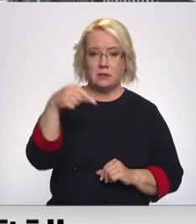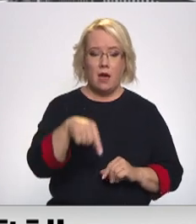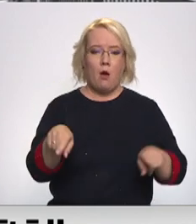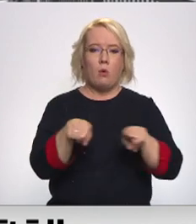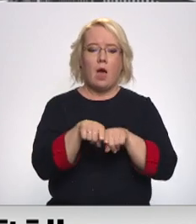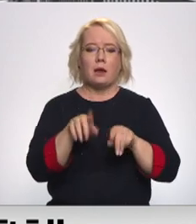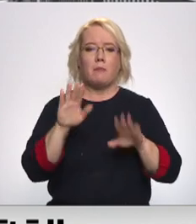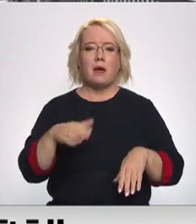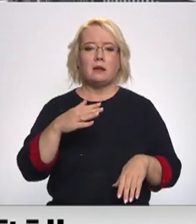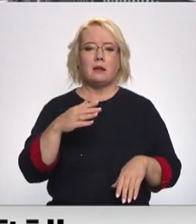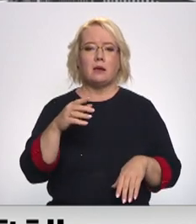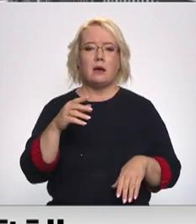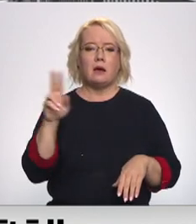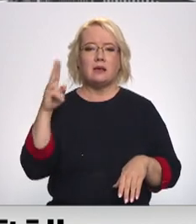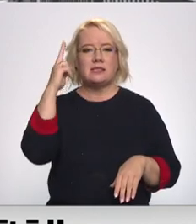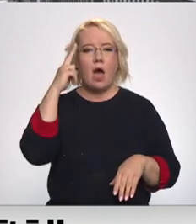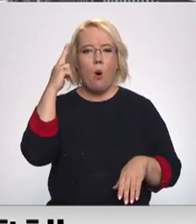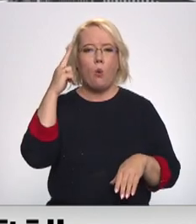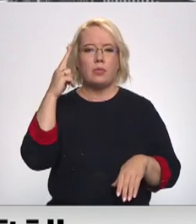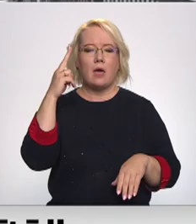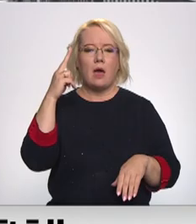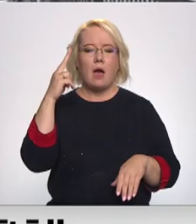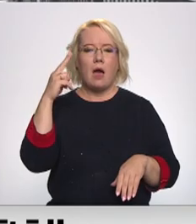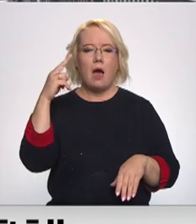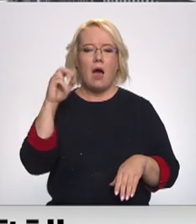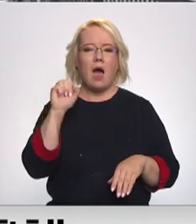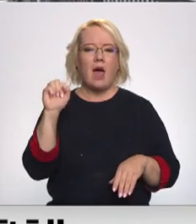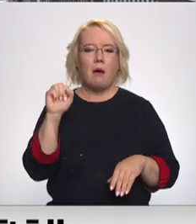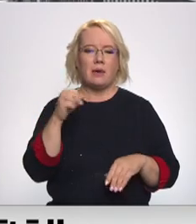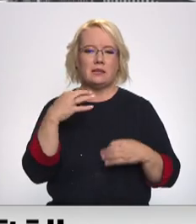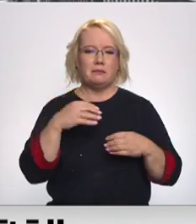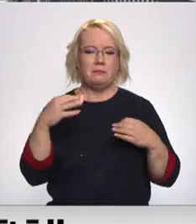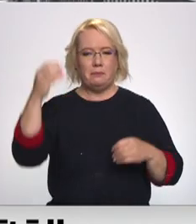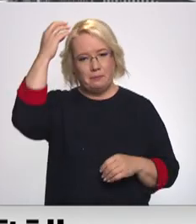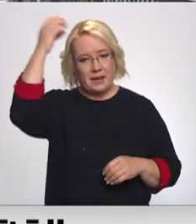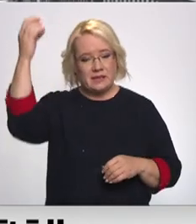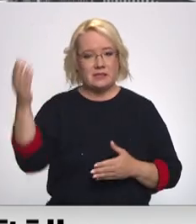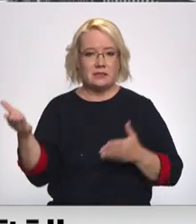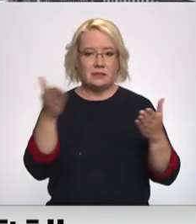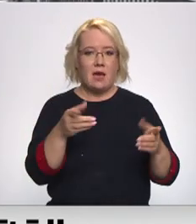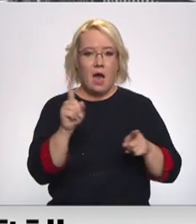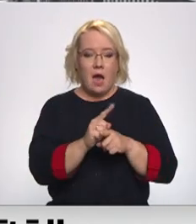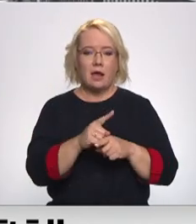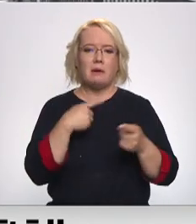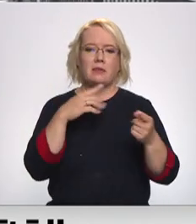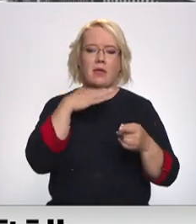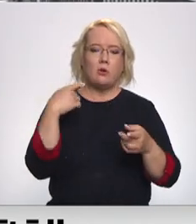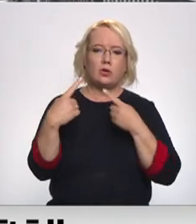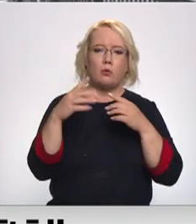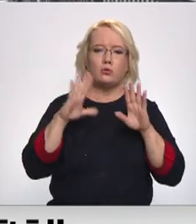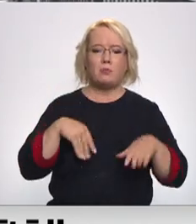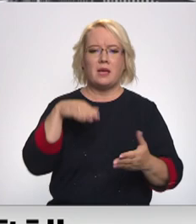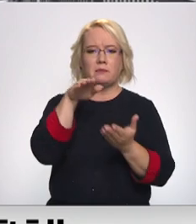arī par Saudu Arābijas princi diskusijas, vai viņu vajadzēja šeit aicināt. Tātad būs vēl daudz sarunu pēc šīm bērēm